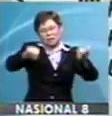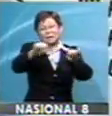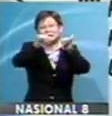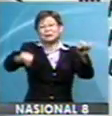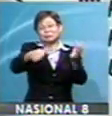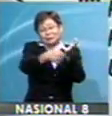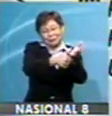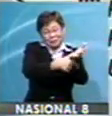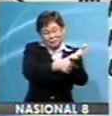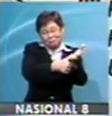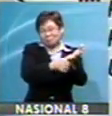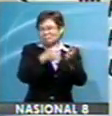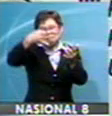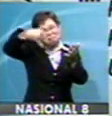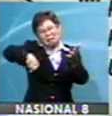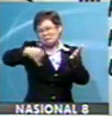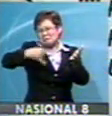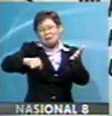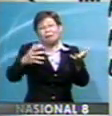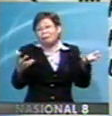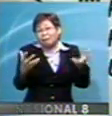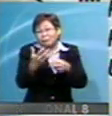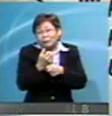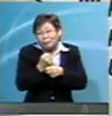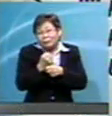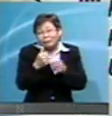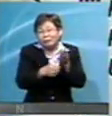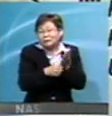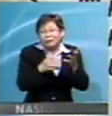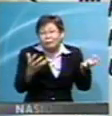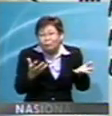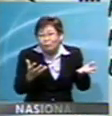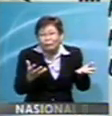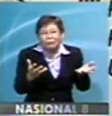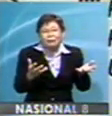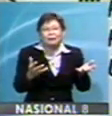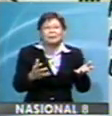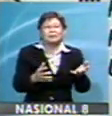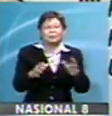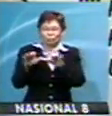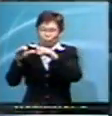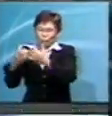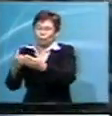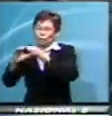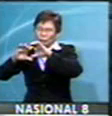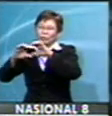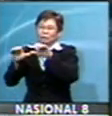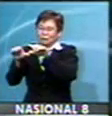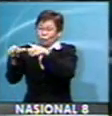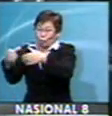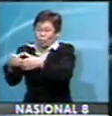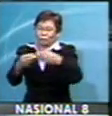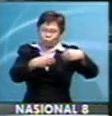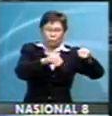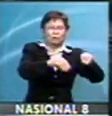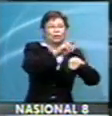kan so kalau cap jari tak lepas so macam mana nak buat k penalan melainkan sindiket-sindiket di luarlah sejak ukb